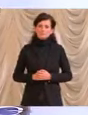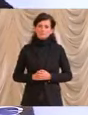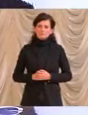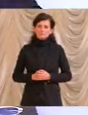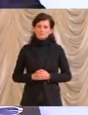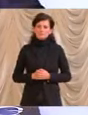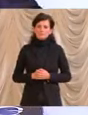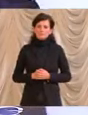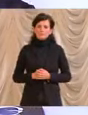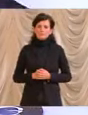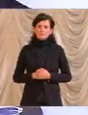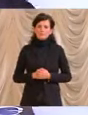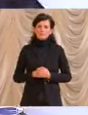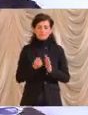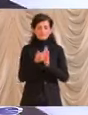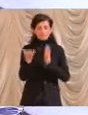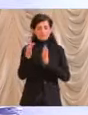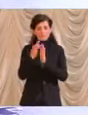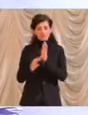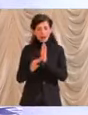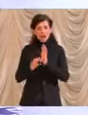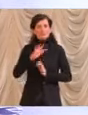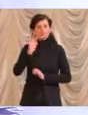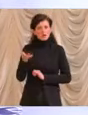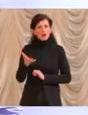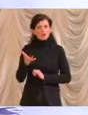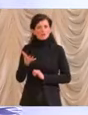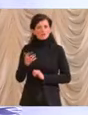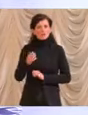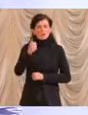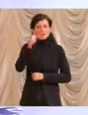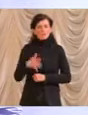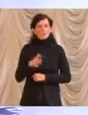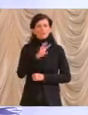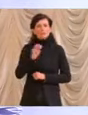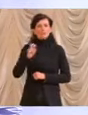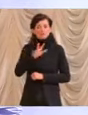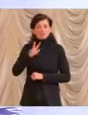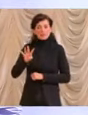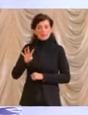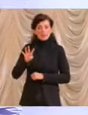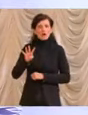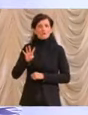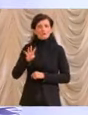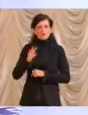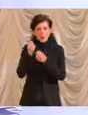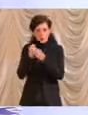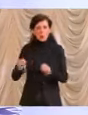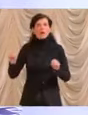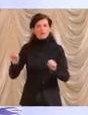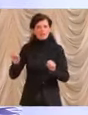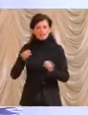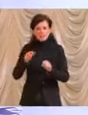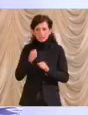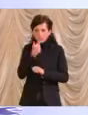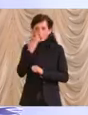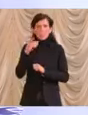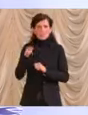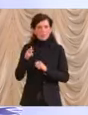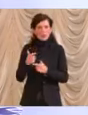ci incoraggia. Oggi segnaliamo 1.434 guariti, è il numero più